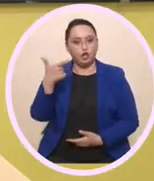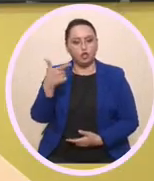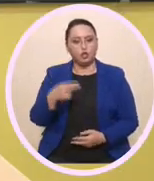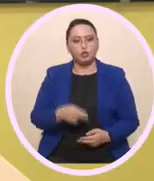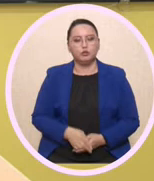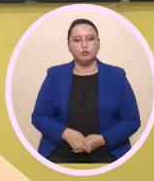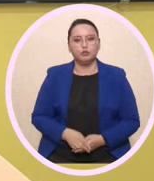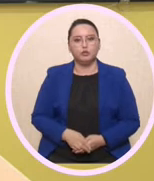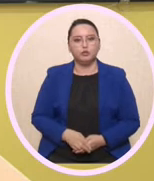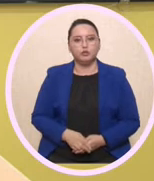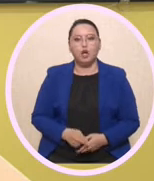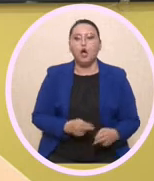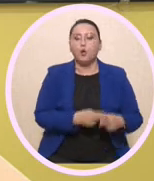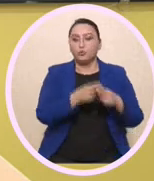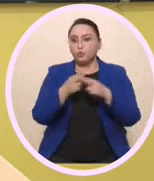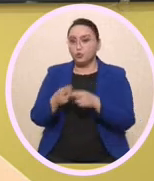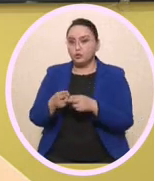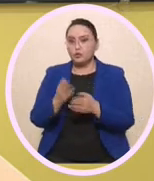чухал нөлөөтэй дүр.